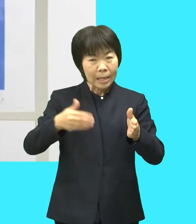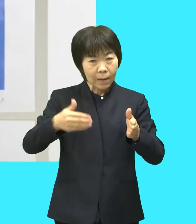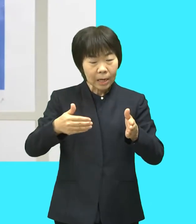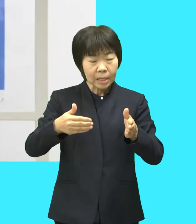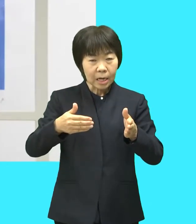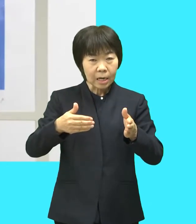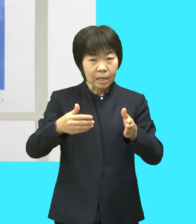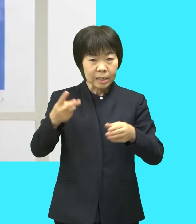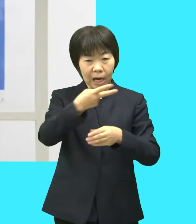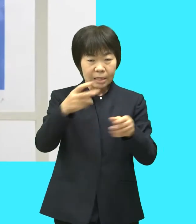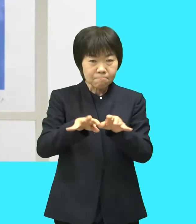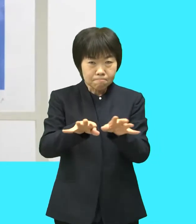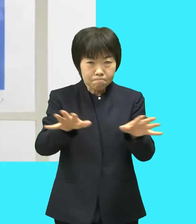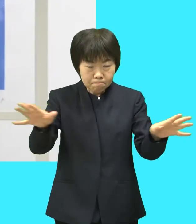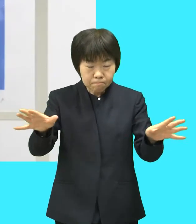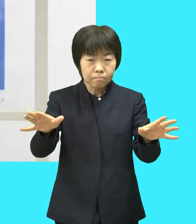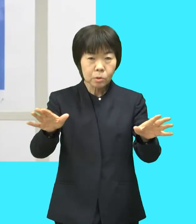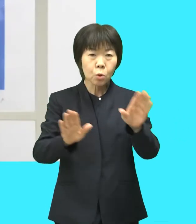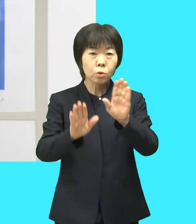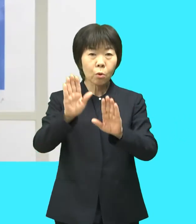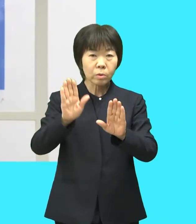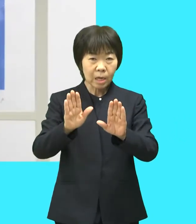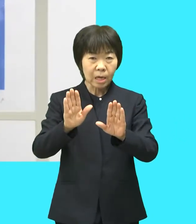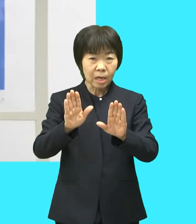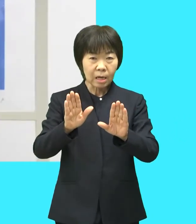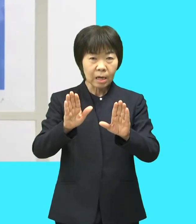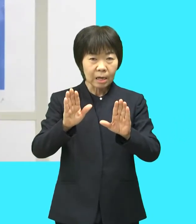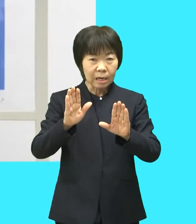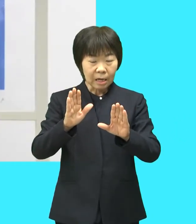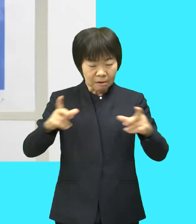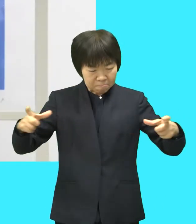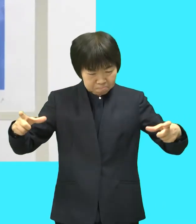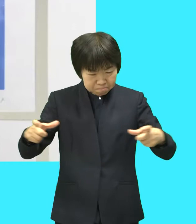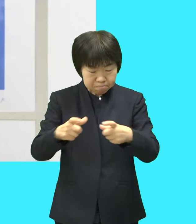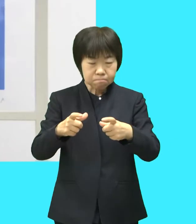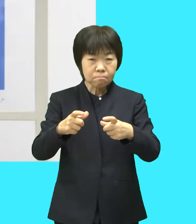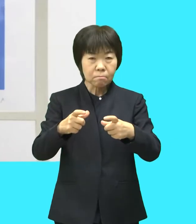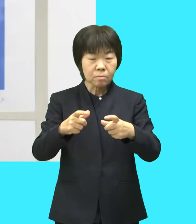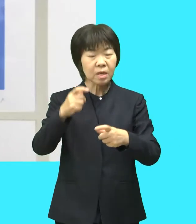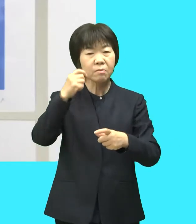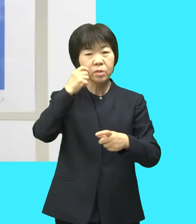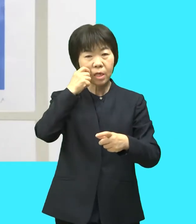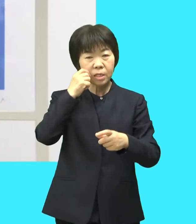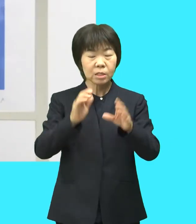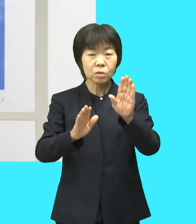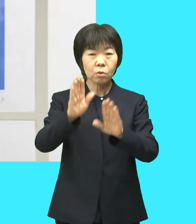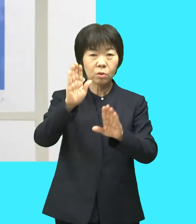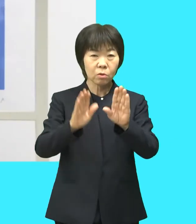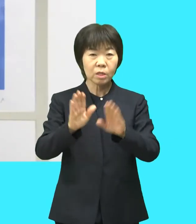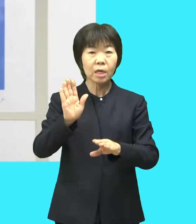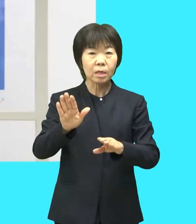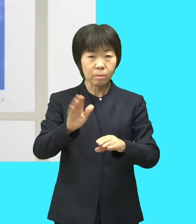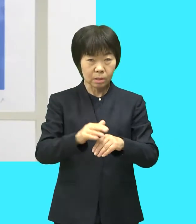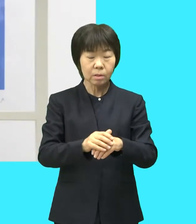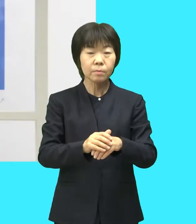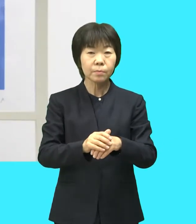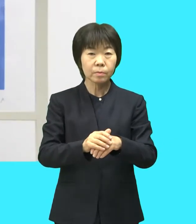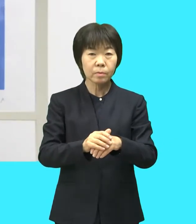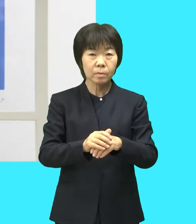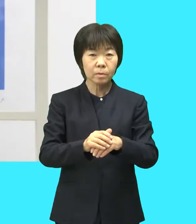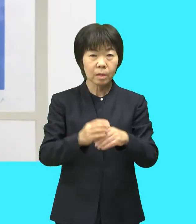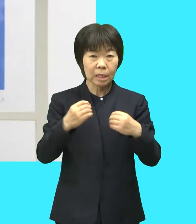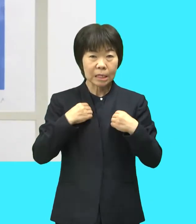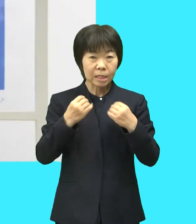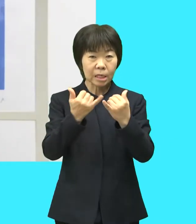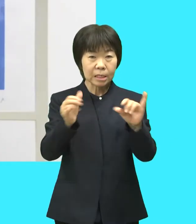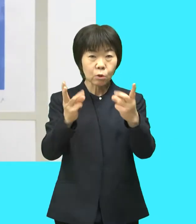波の中にあってなかなか第2波から抜け出すことができていない状況にあると思います。感染者